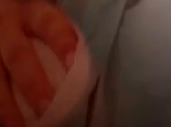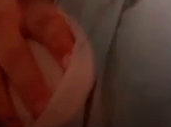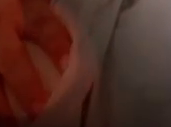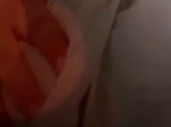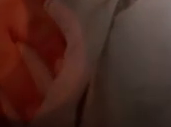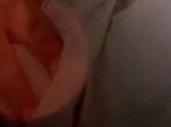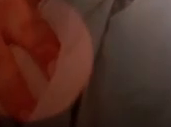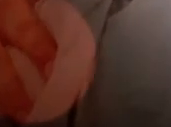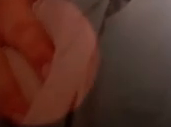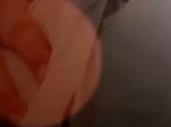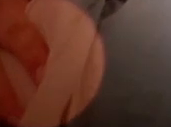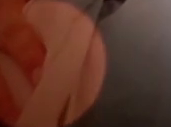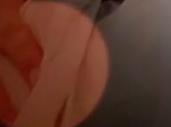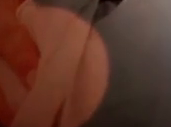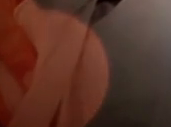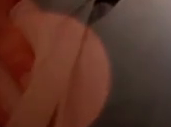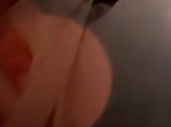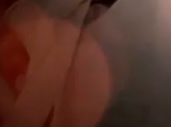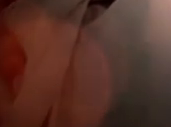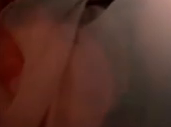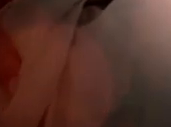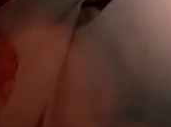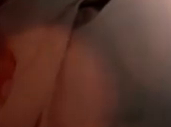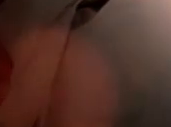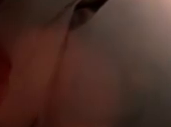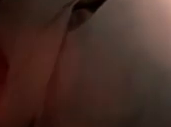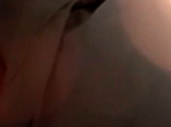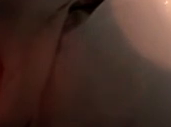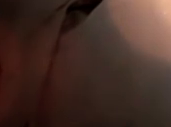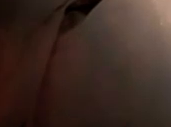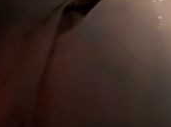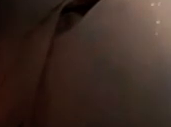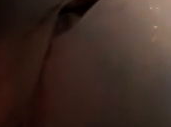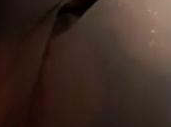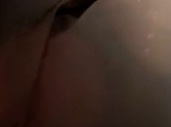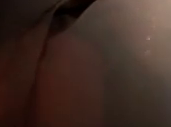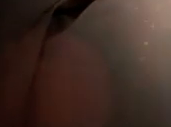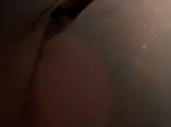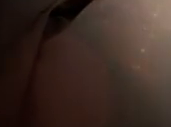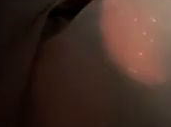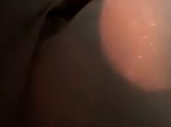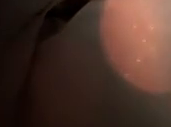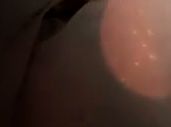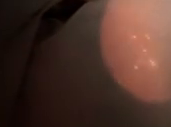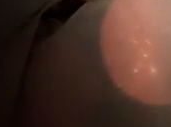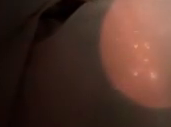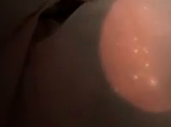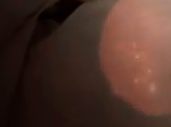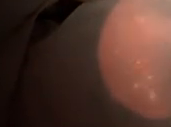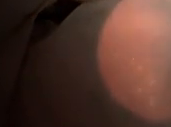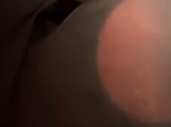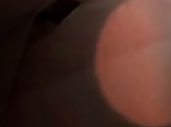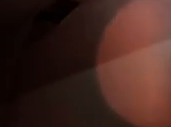عن سهل بن سعد رضي الله عنه قال قال رسول الله صلى الله